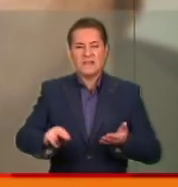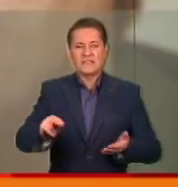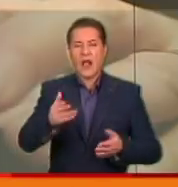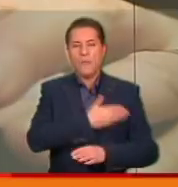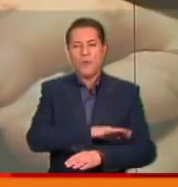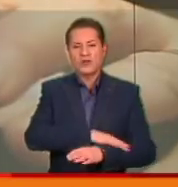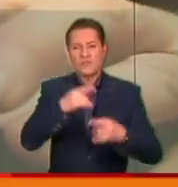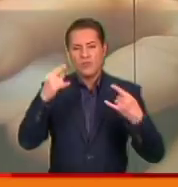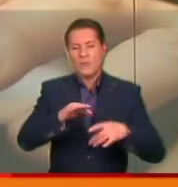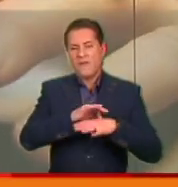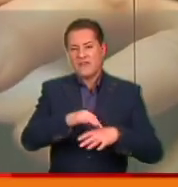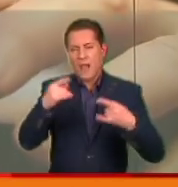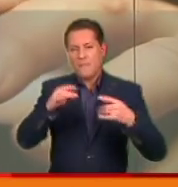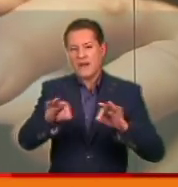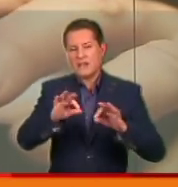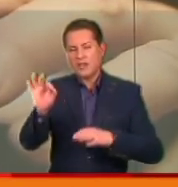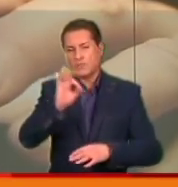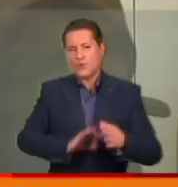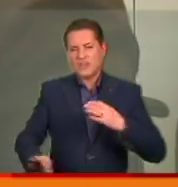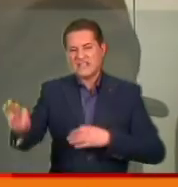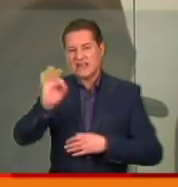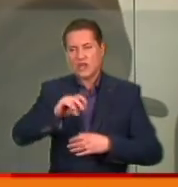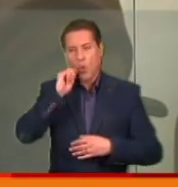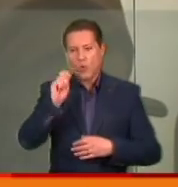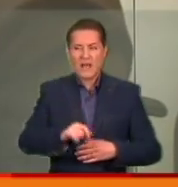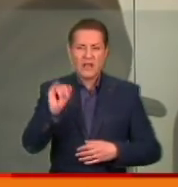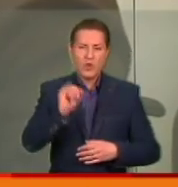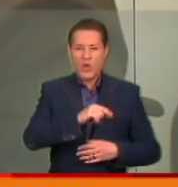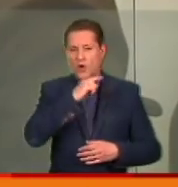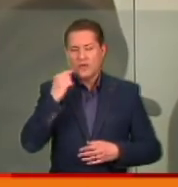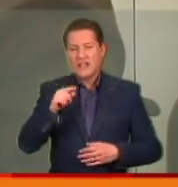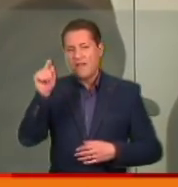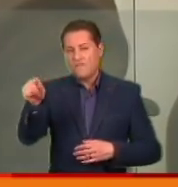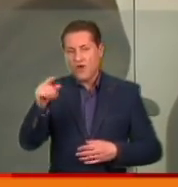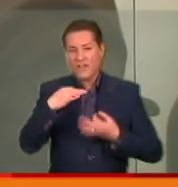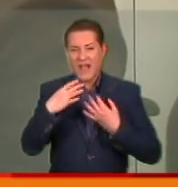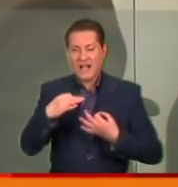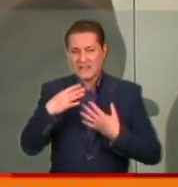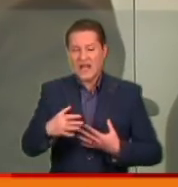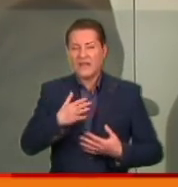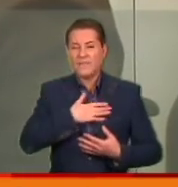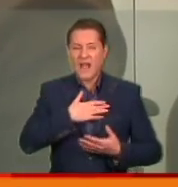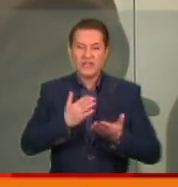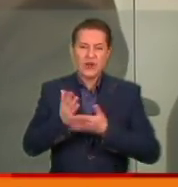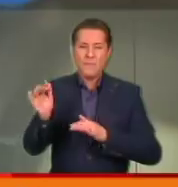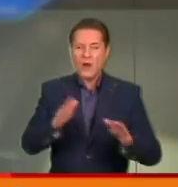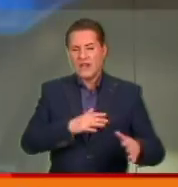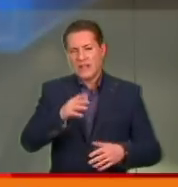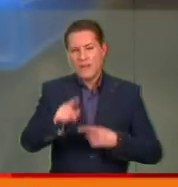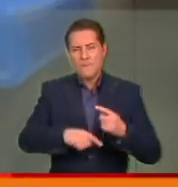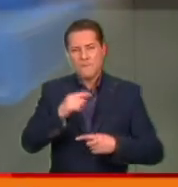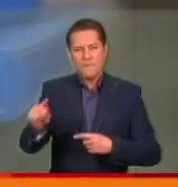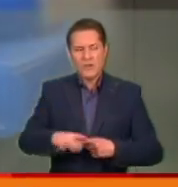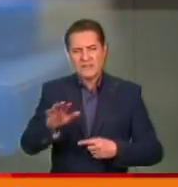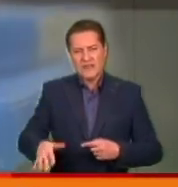що веде передачу про Схід, Україну і Росію. І вона мені казала, наші політики постійно забувають, що